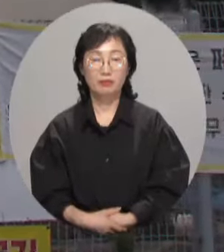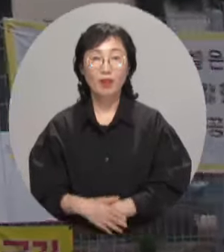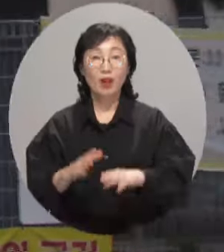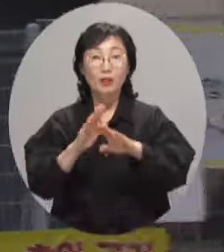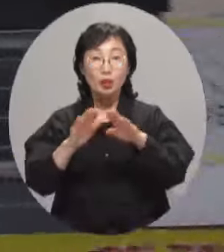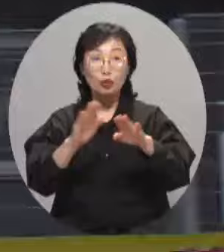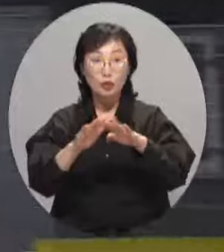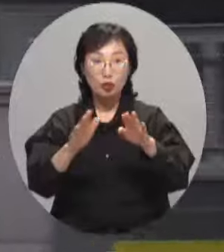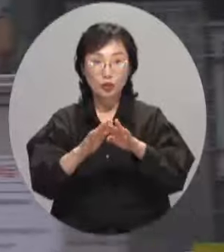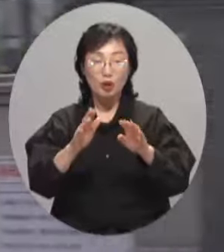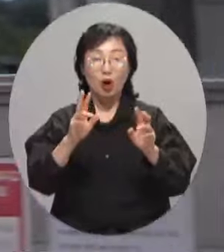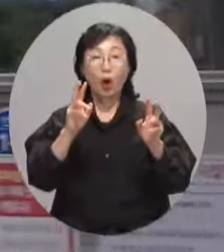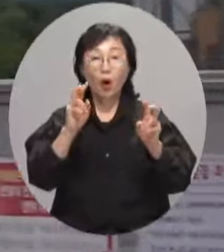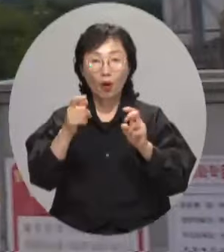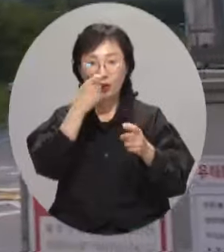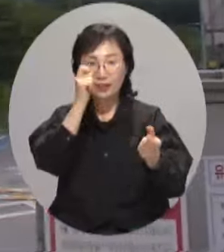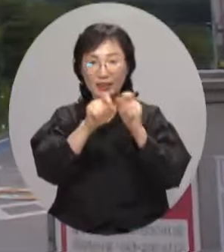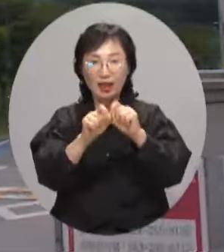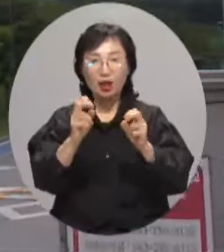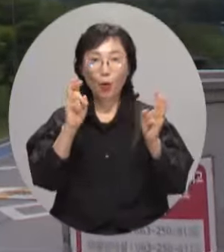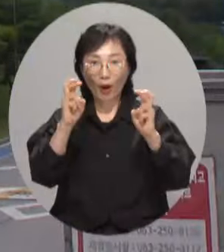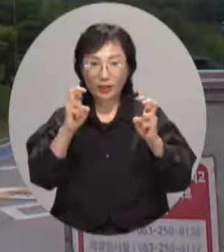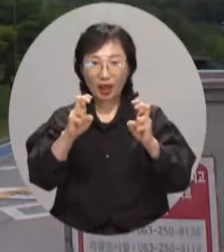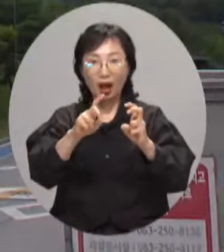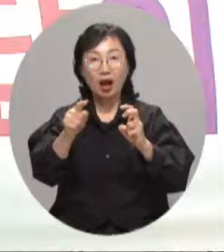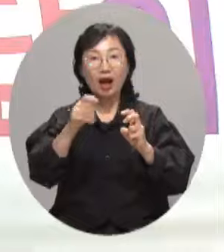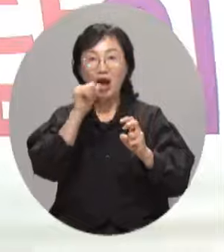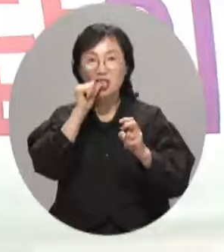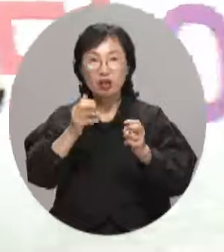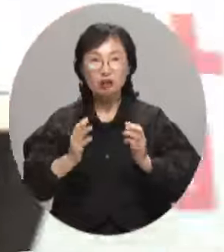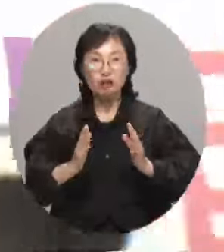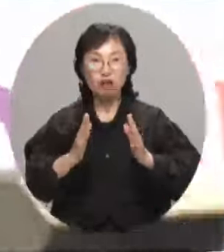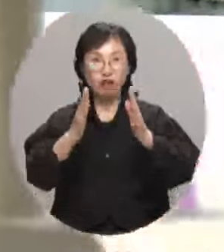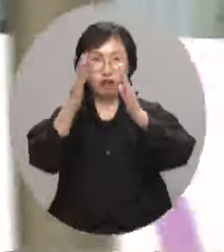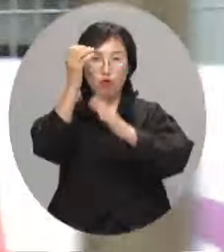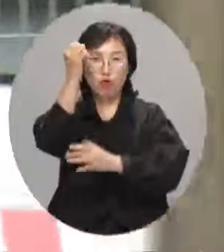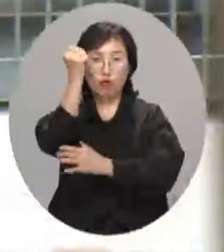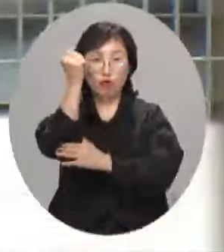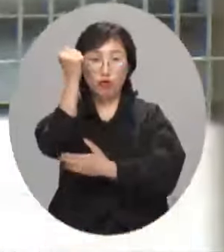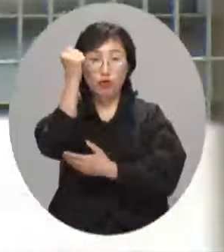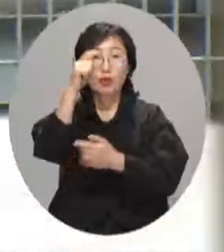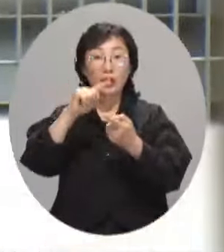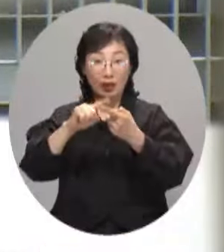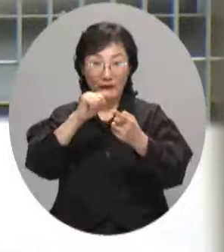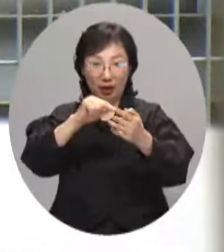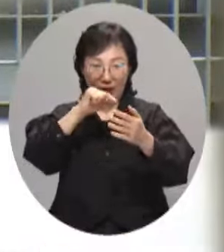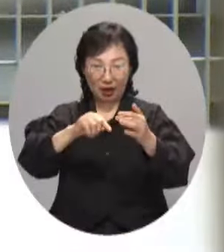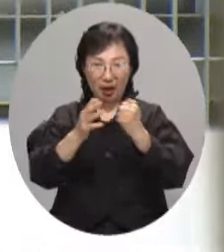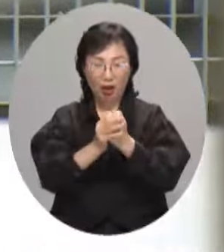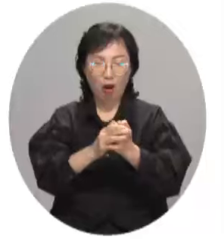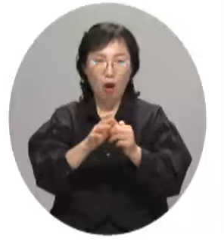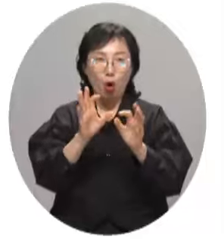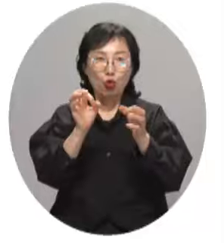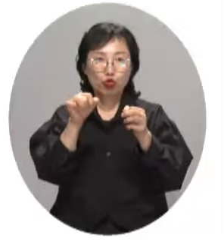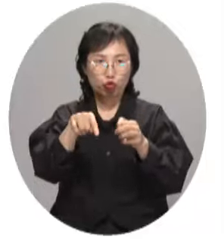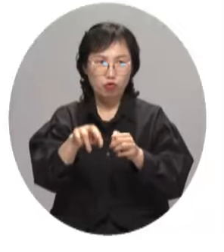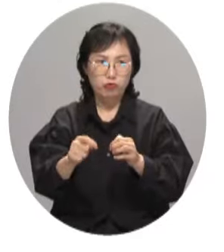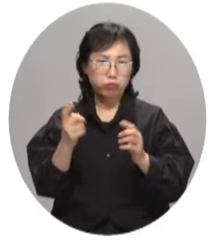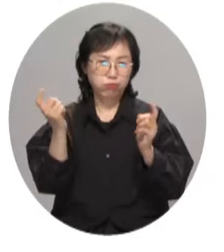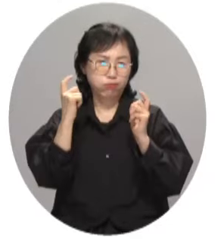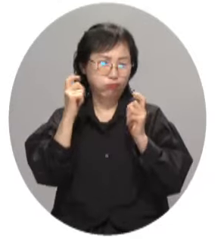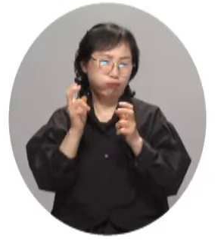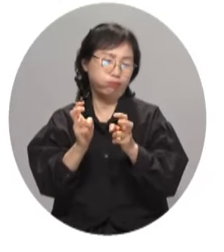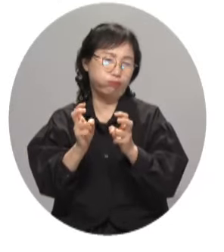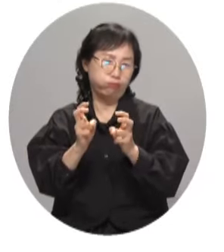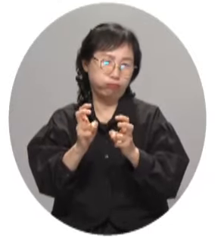전주 리사이클링타운 정문 옆에 세워진 철제 굴뚝. 가스가 불타는 우웅 소리와 함께 솟구친 열기로